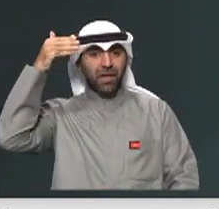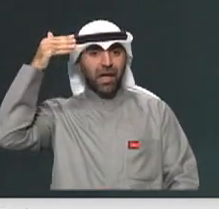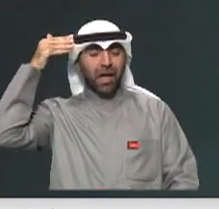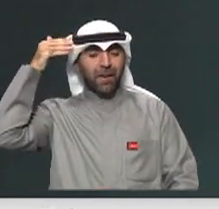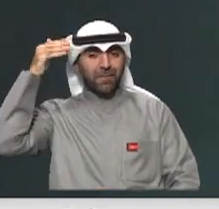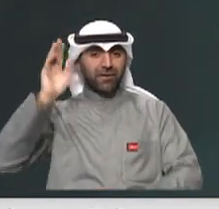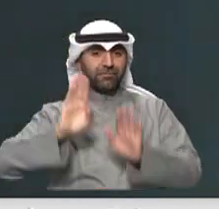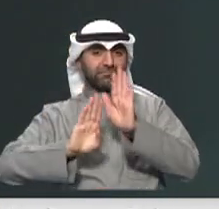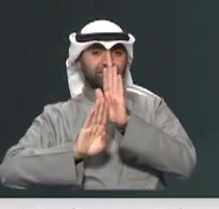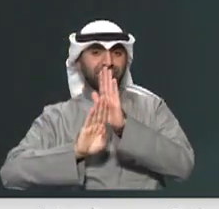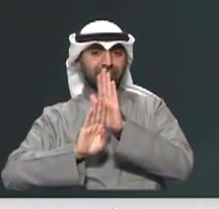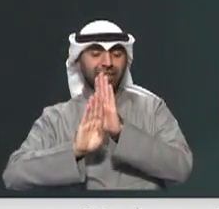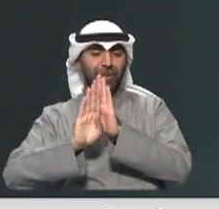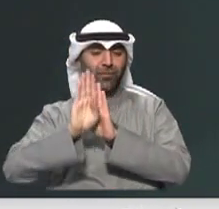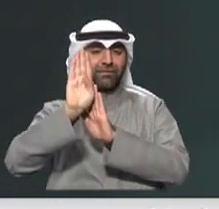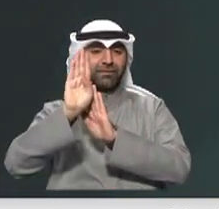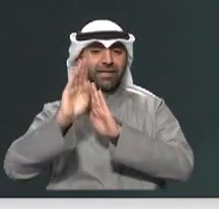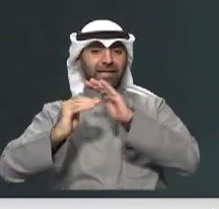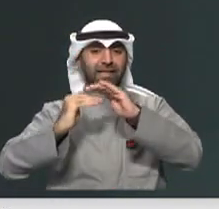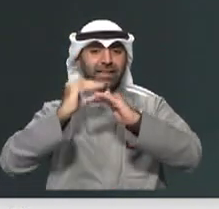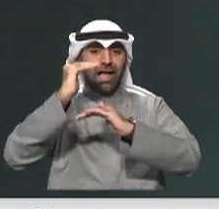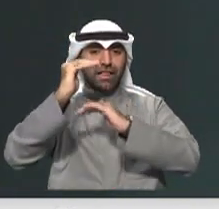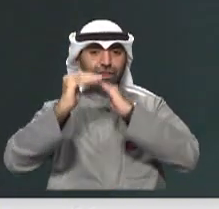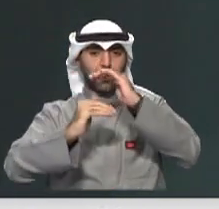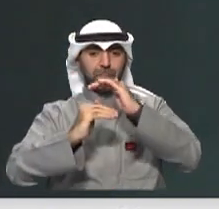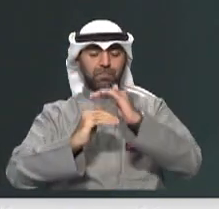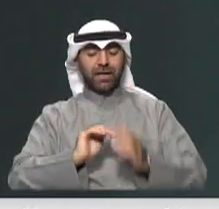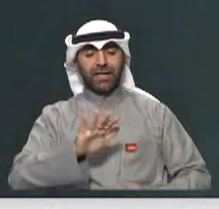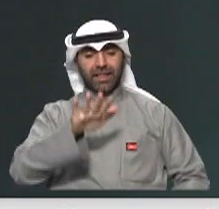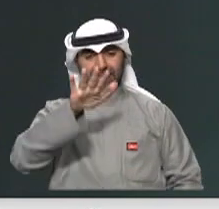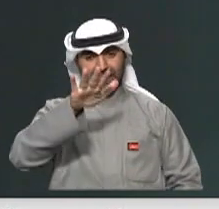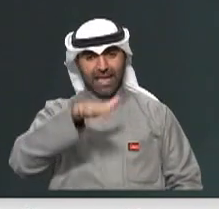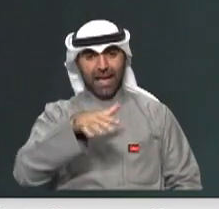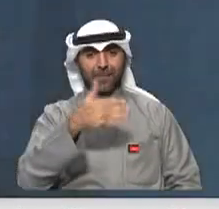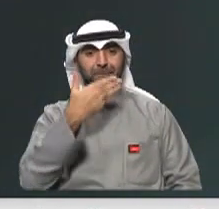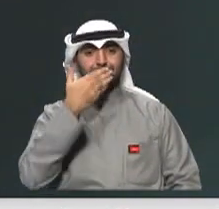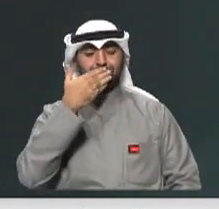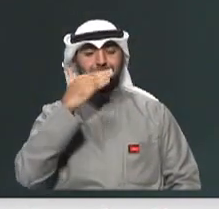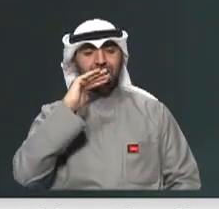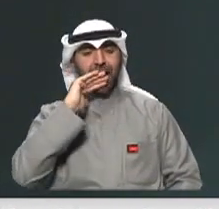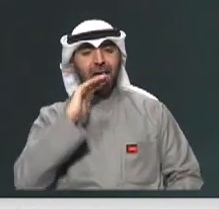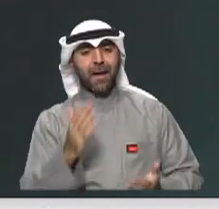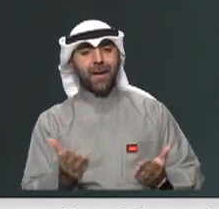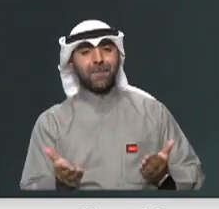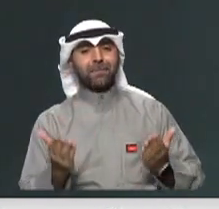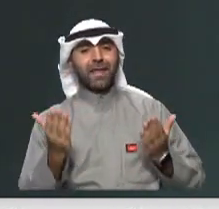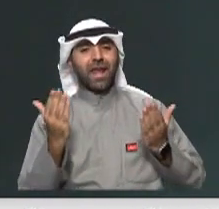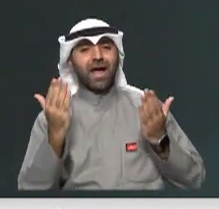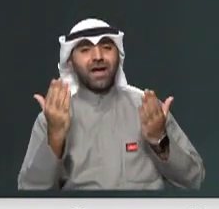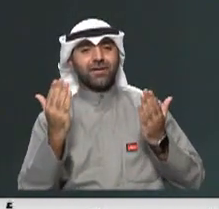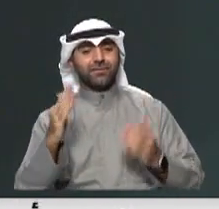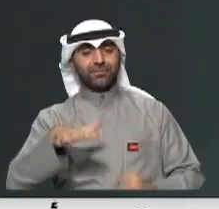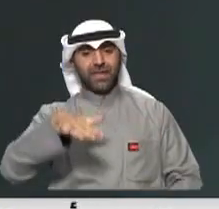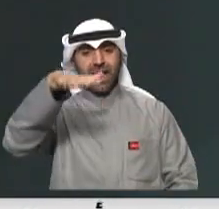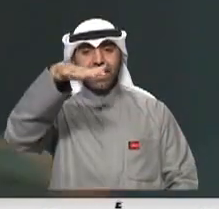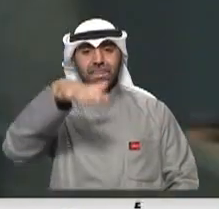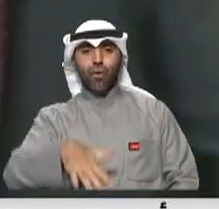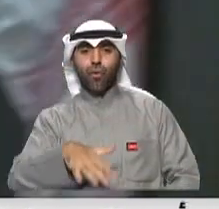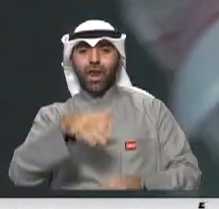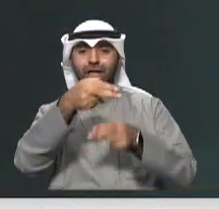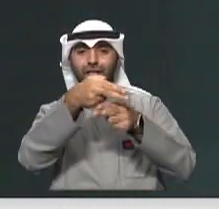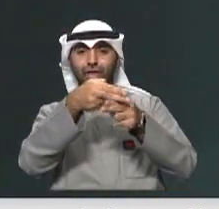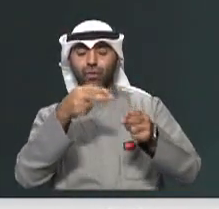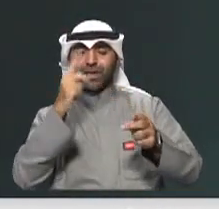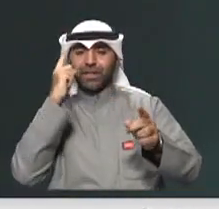بل اكتملت مسيرتها وأكملت مسيرتها لتكون سفير الكويت والعالم الإسلامي في الرخاء